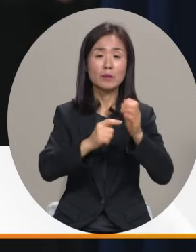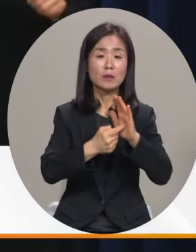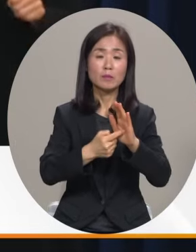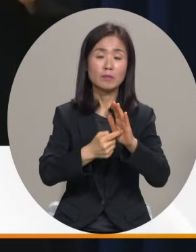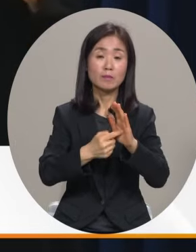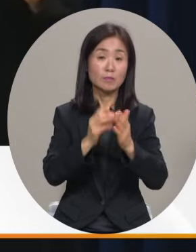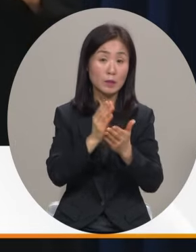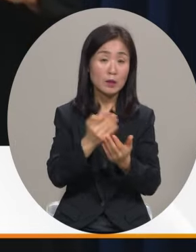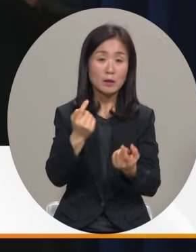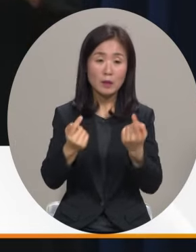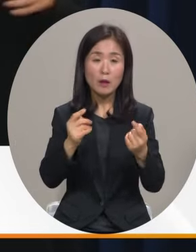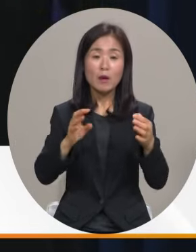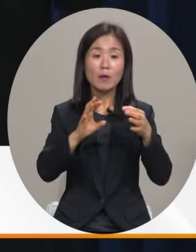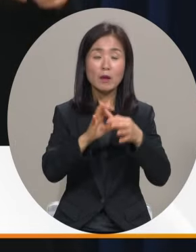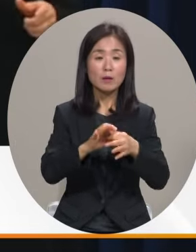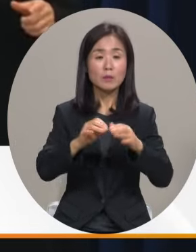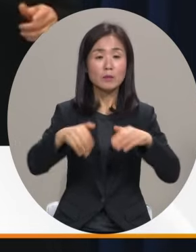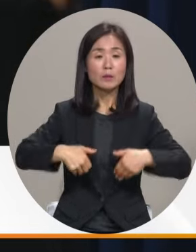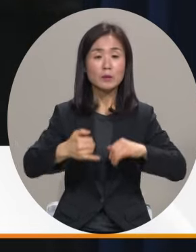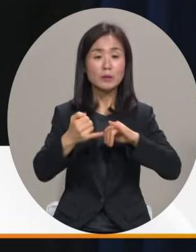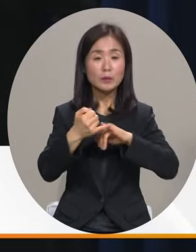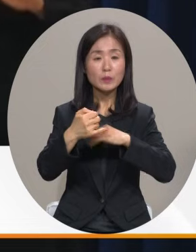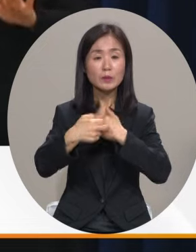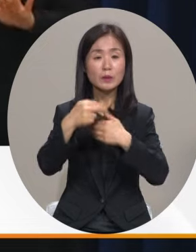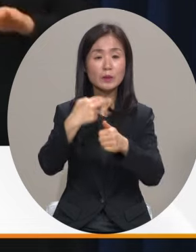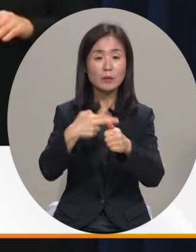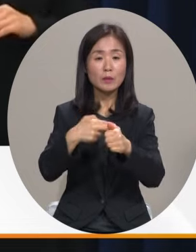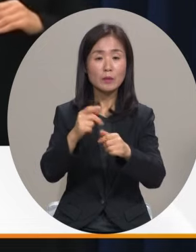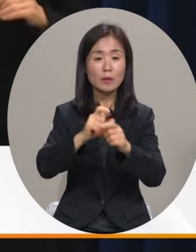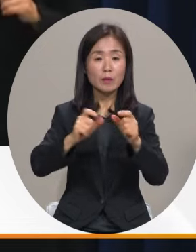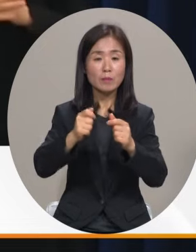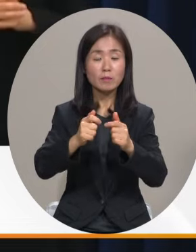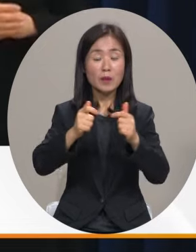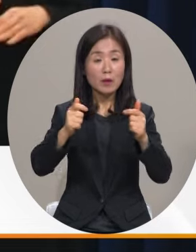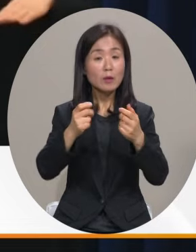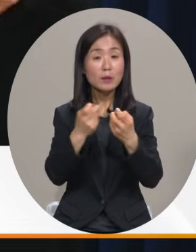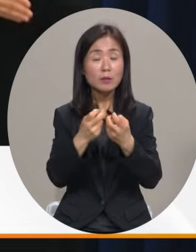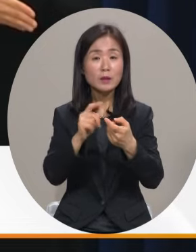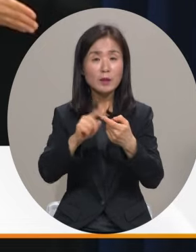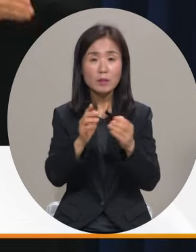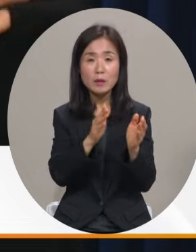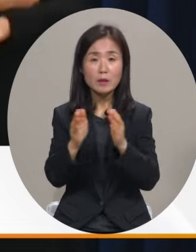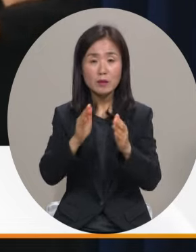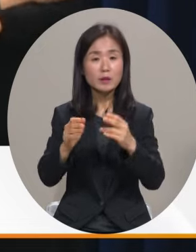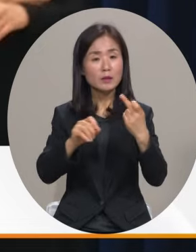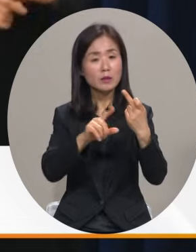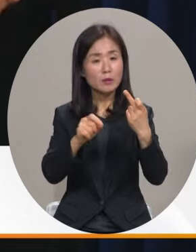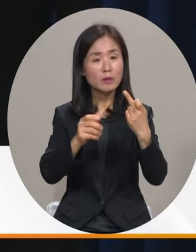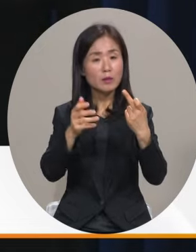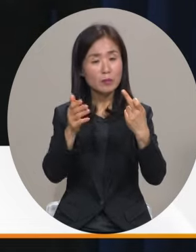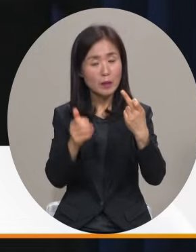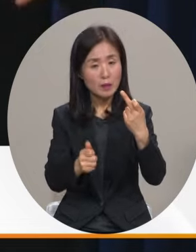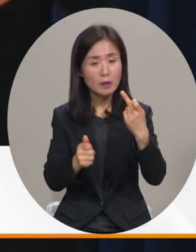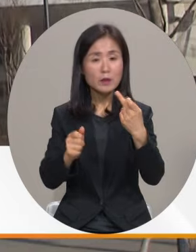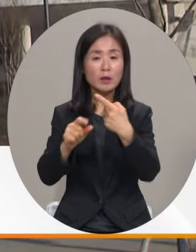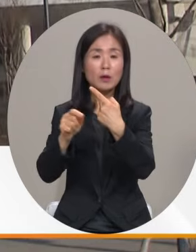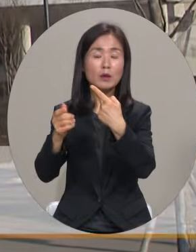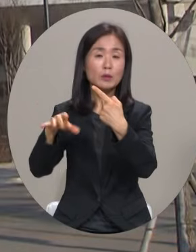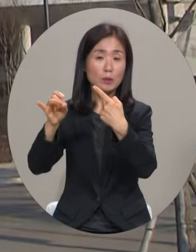위한 다른 대안도 같이 마련해서 늦어도 하던 12월 말이나 뭐 1월 초 정도는 계획을 하고